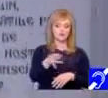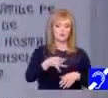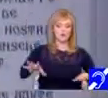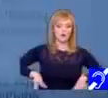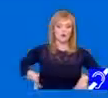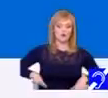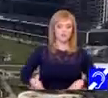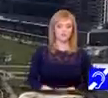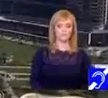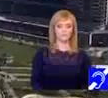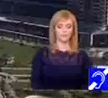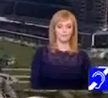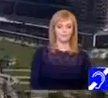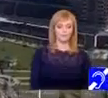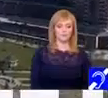raionul Călăraș.